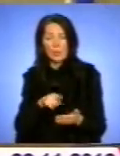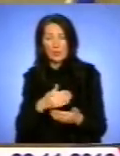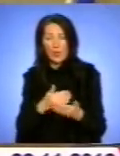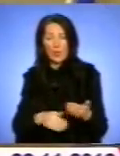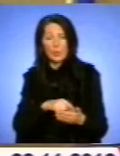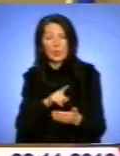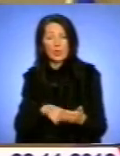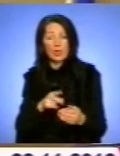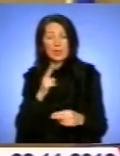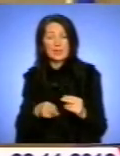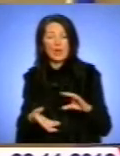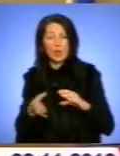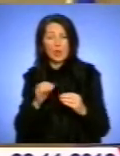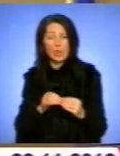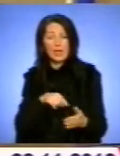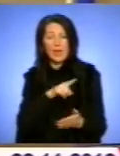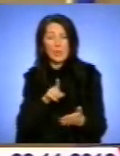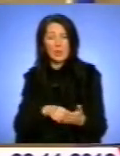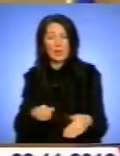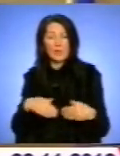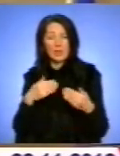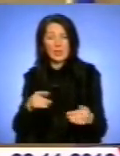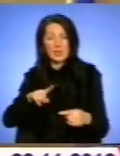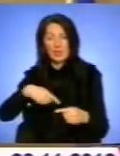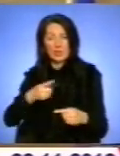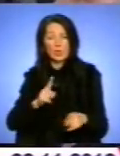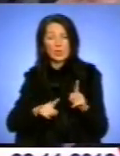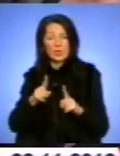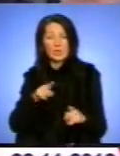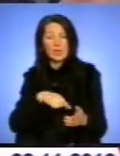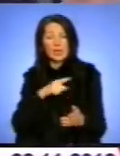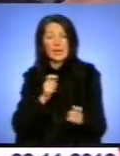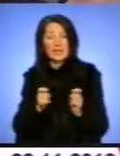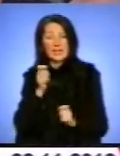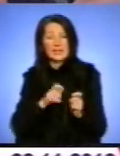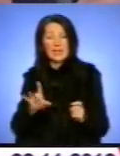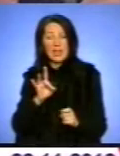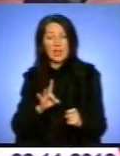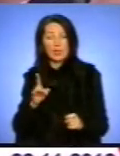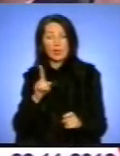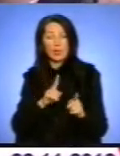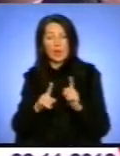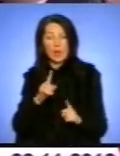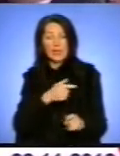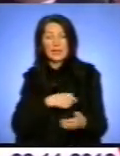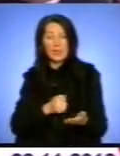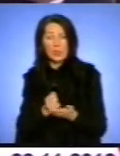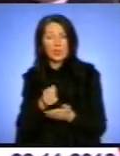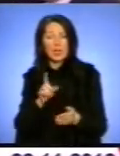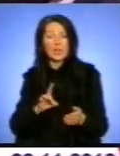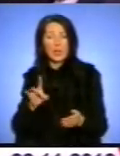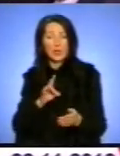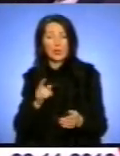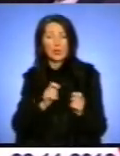У кінцевому результаті питання перенесли на наступне засідання сесії районної ради. Депутат районної ради